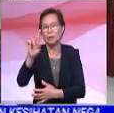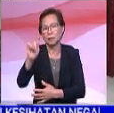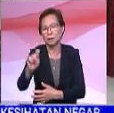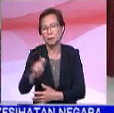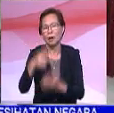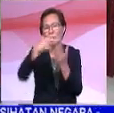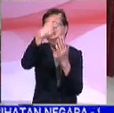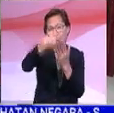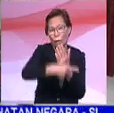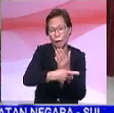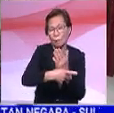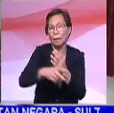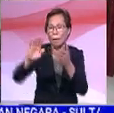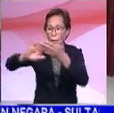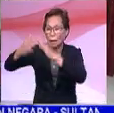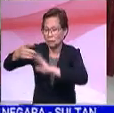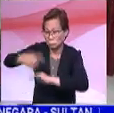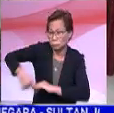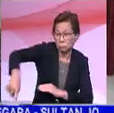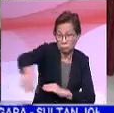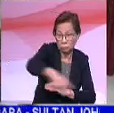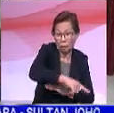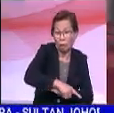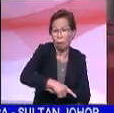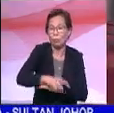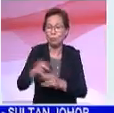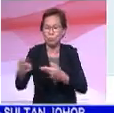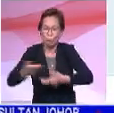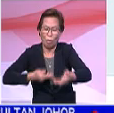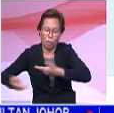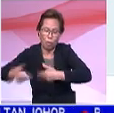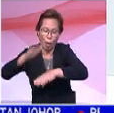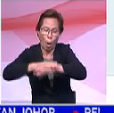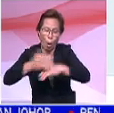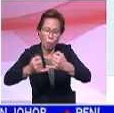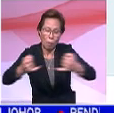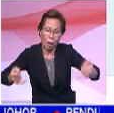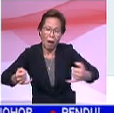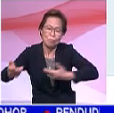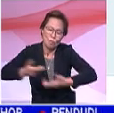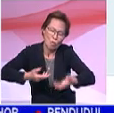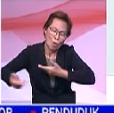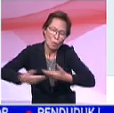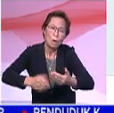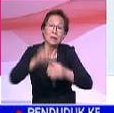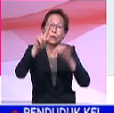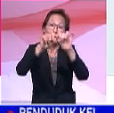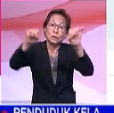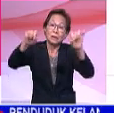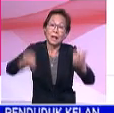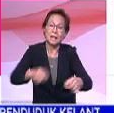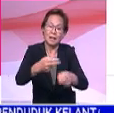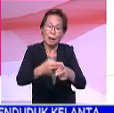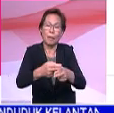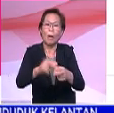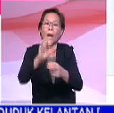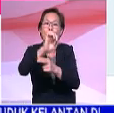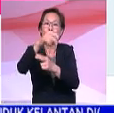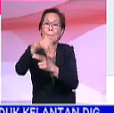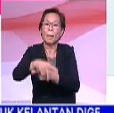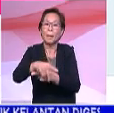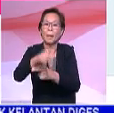Program tersebut membolehkan masyarakat sekitar Lumadan berurus niaga secara dalam talian menerusi satu sistem dikenali sebagai